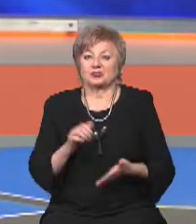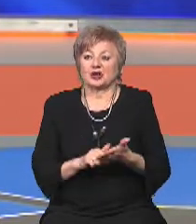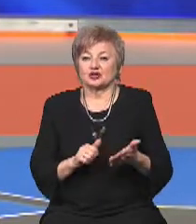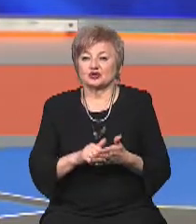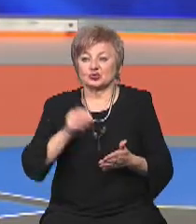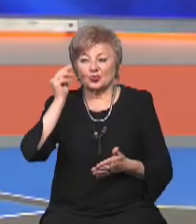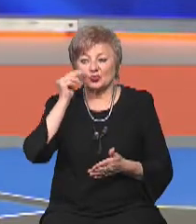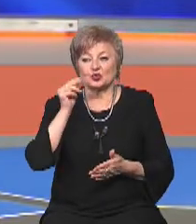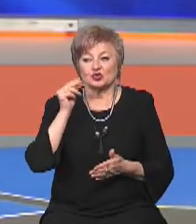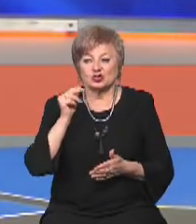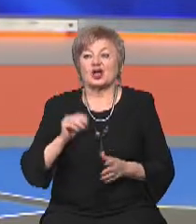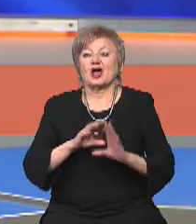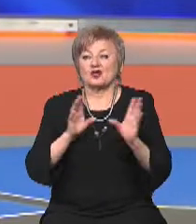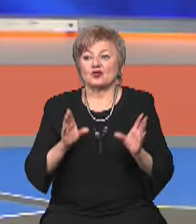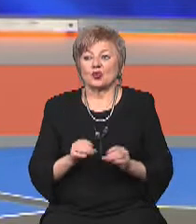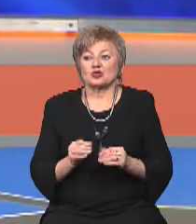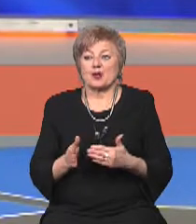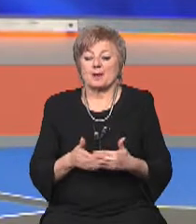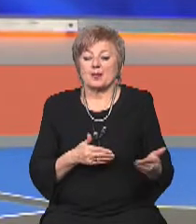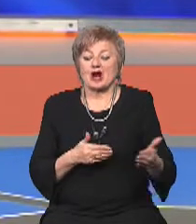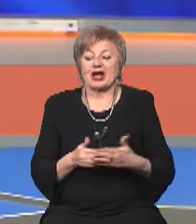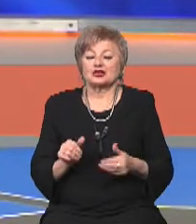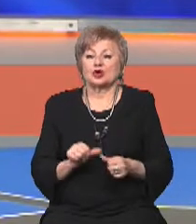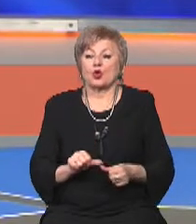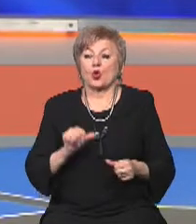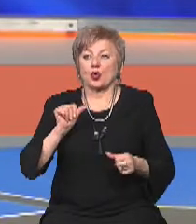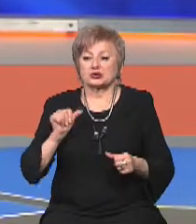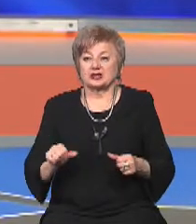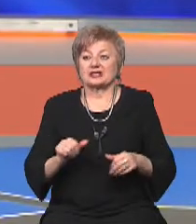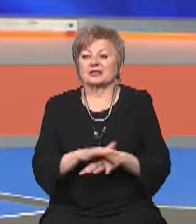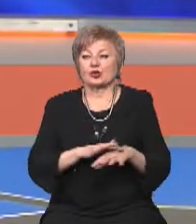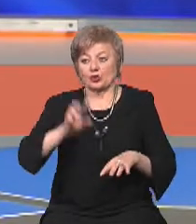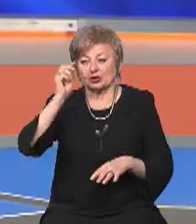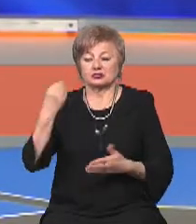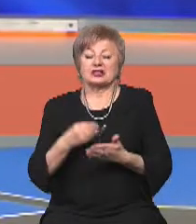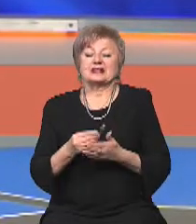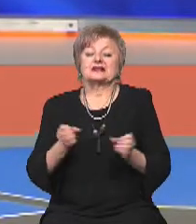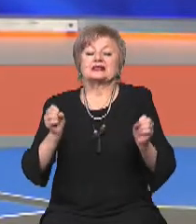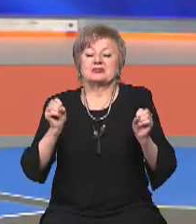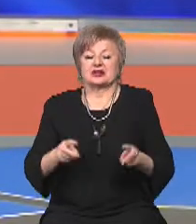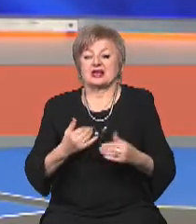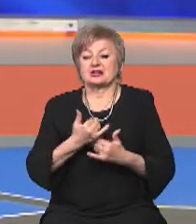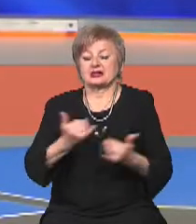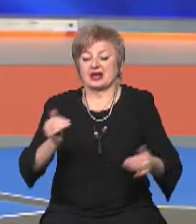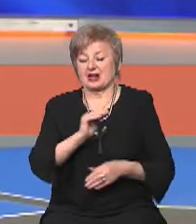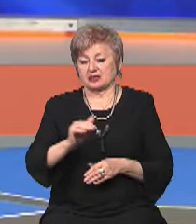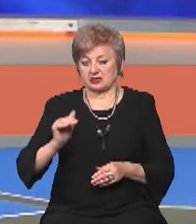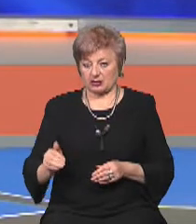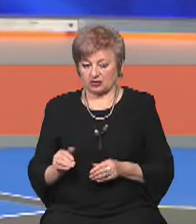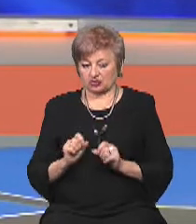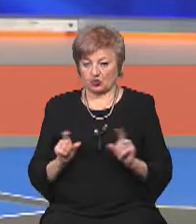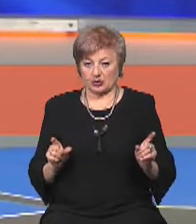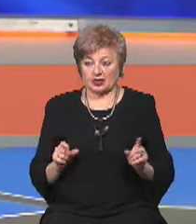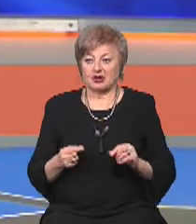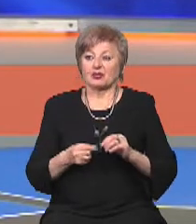поки існує взагалі в Україні практика окремо громадського бюджету для школярів. І тому